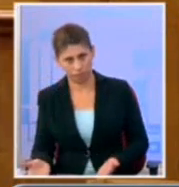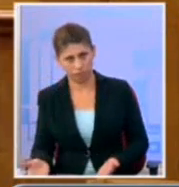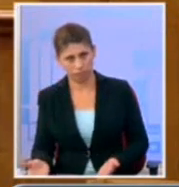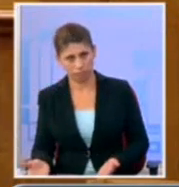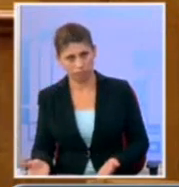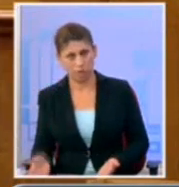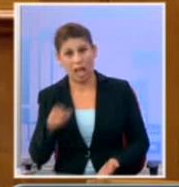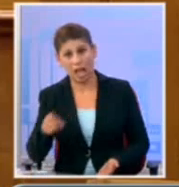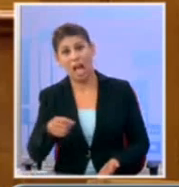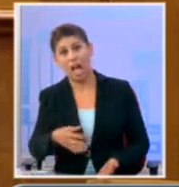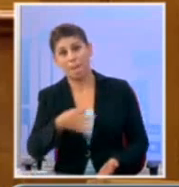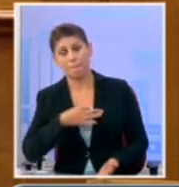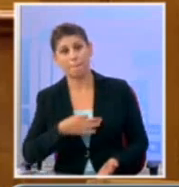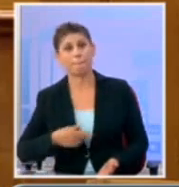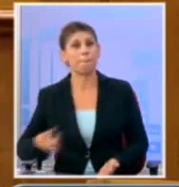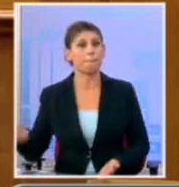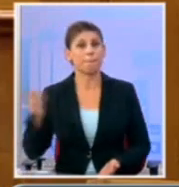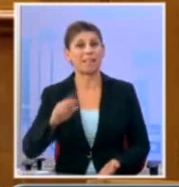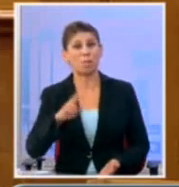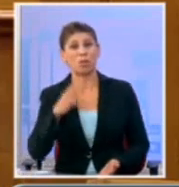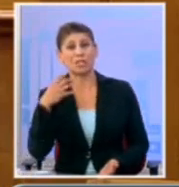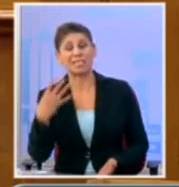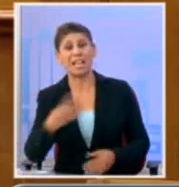είπατε, όταν μετά από 24 ώρες και